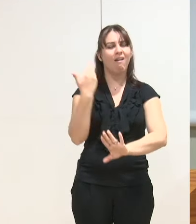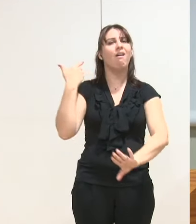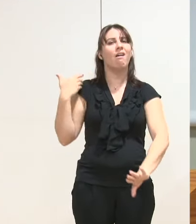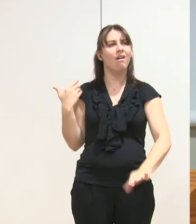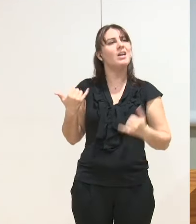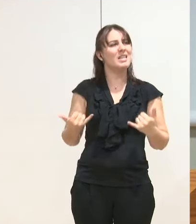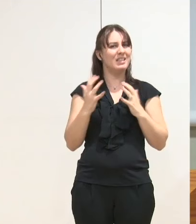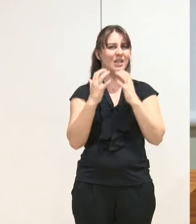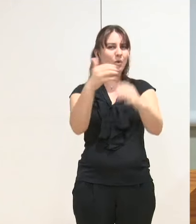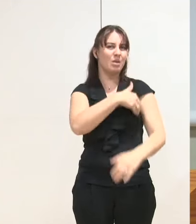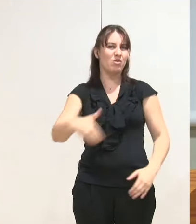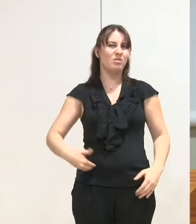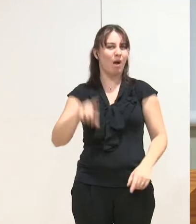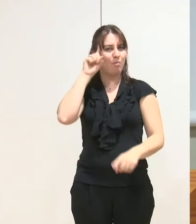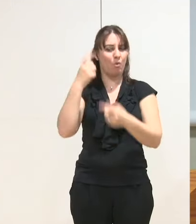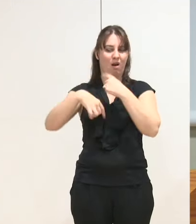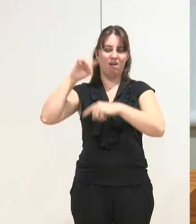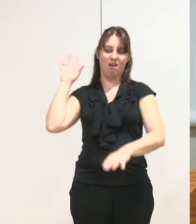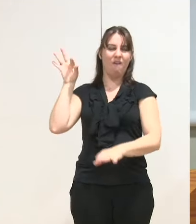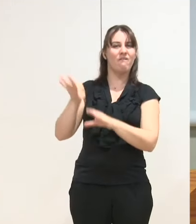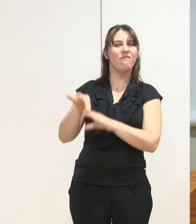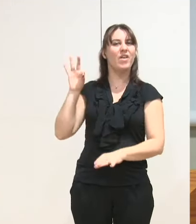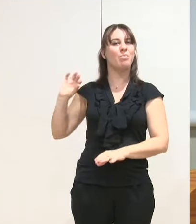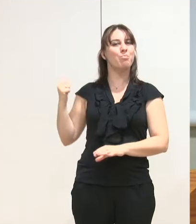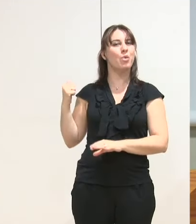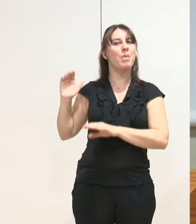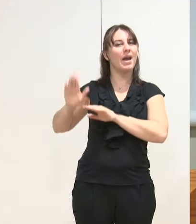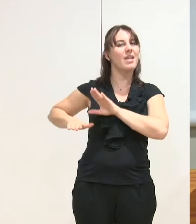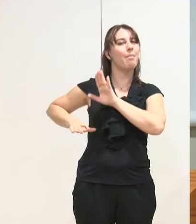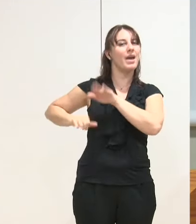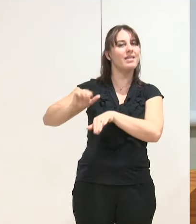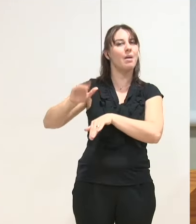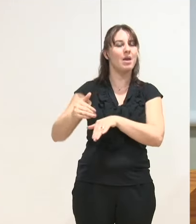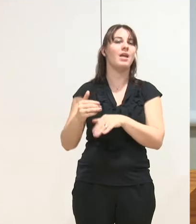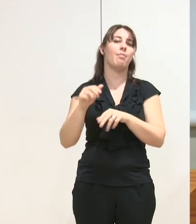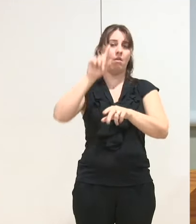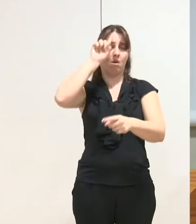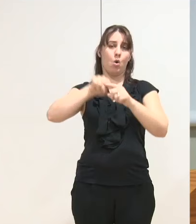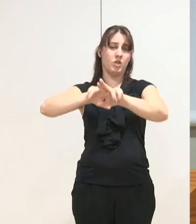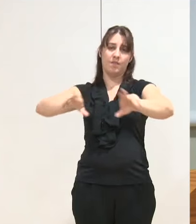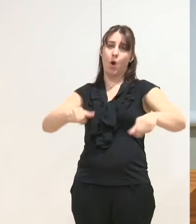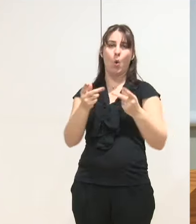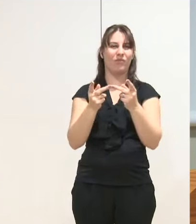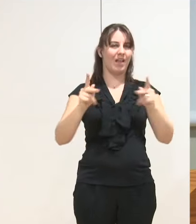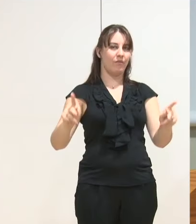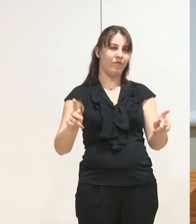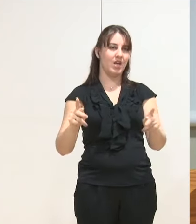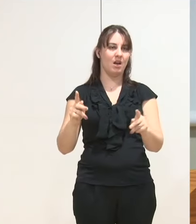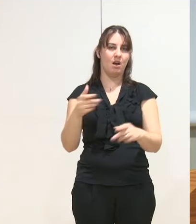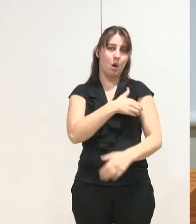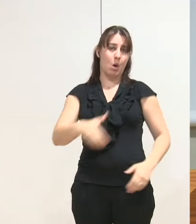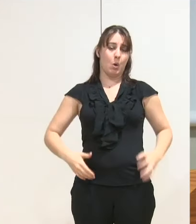C enceinte puisque nous avons voté les premières étapes de mise en œuvre du contrat de ville euh lors du conseil